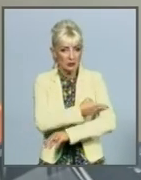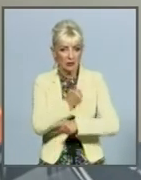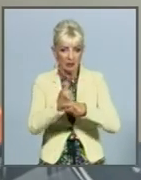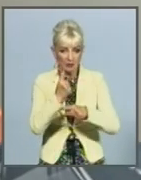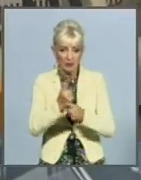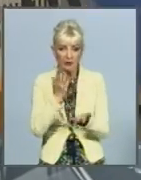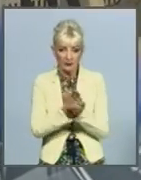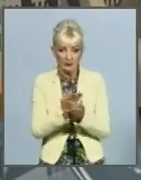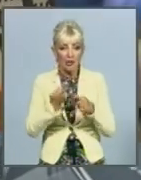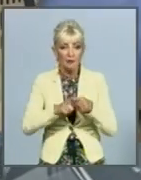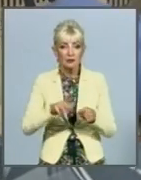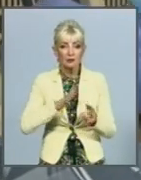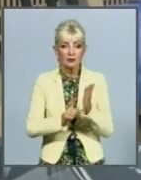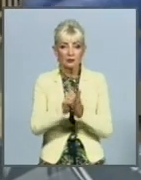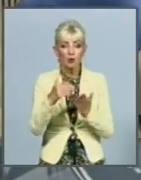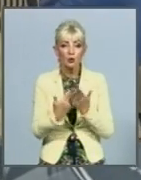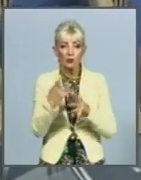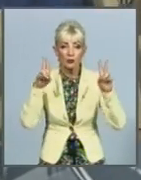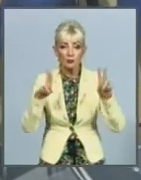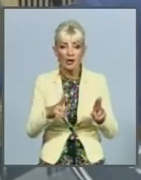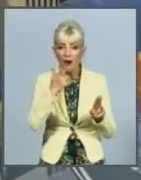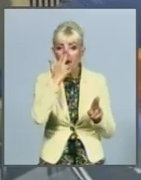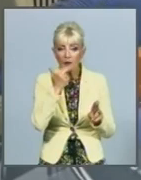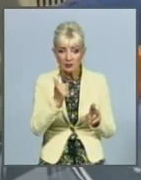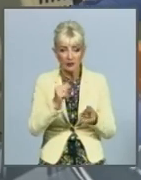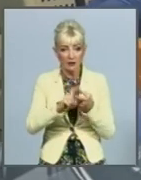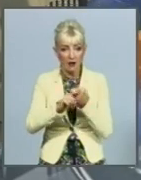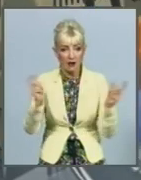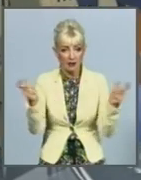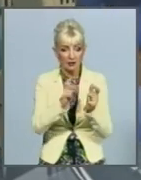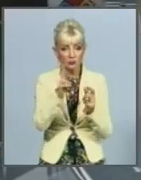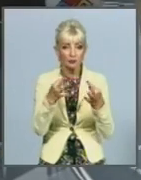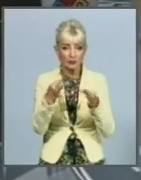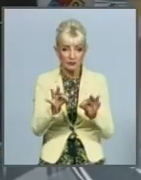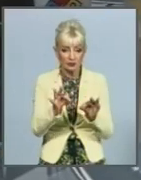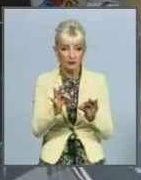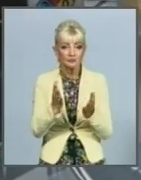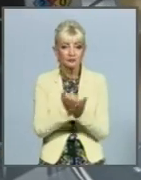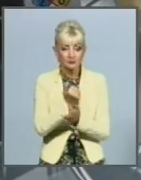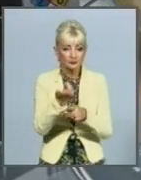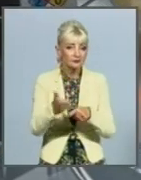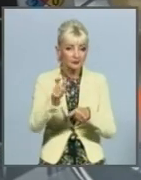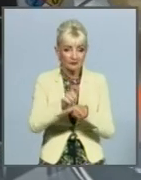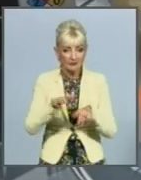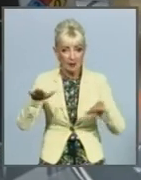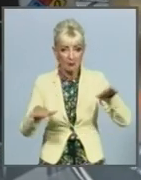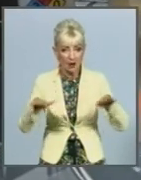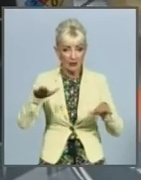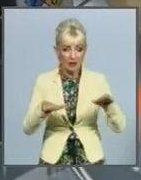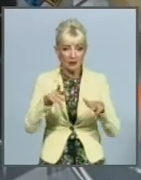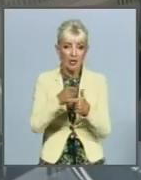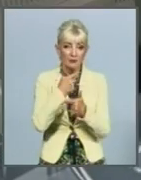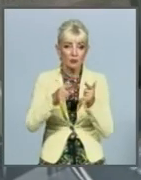є. Тому й були введені нові правила адаптивного карантину, що і дозволяють знайти максимальний баланс між